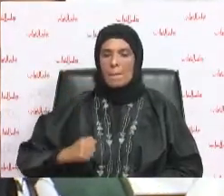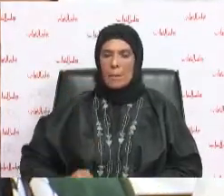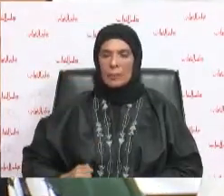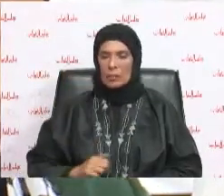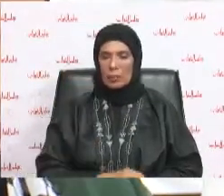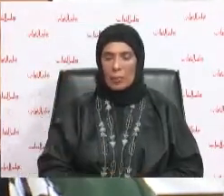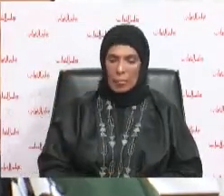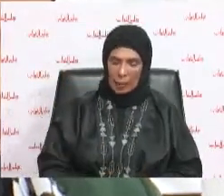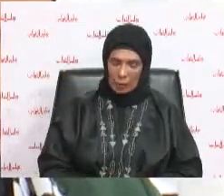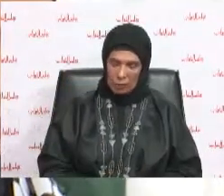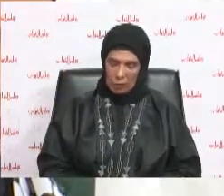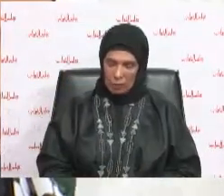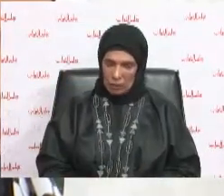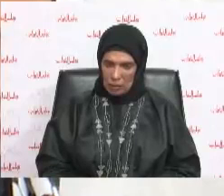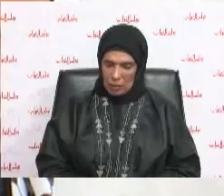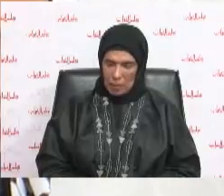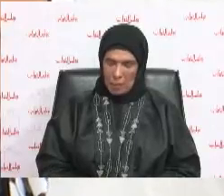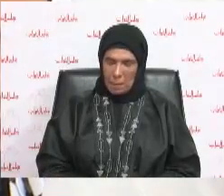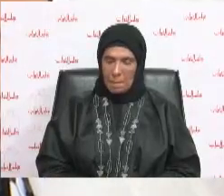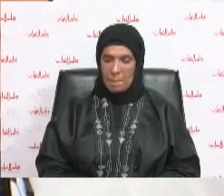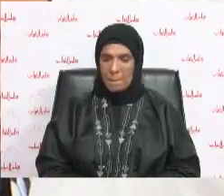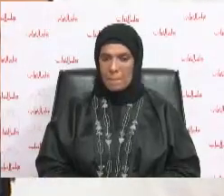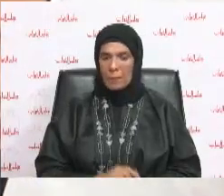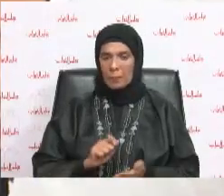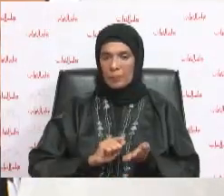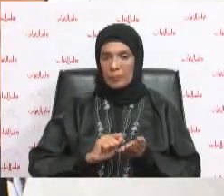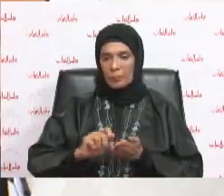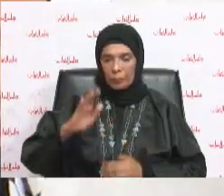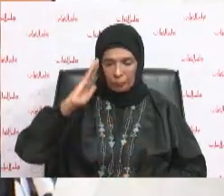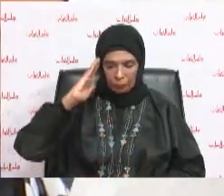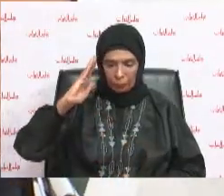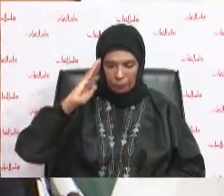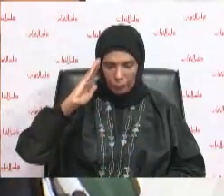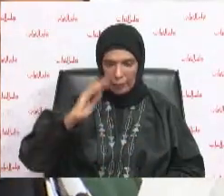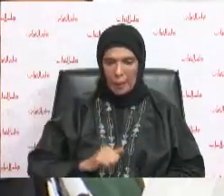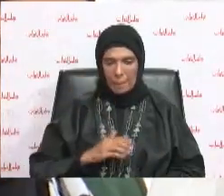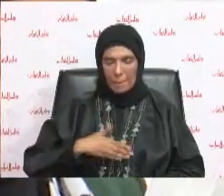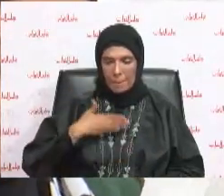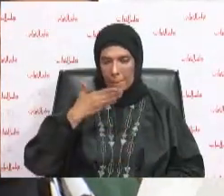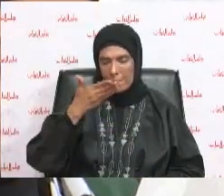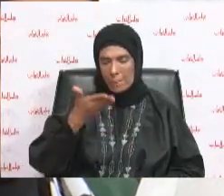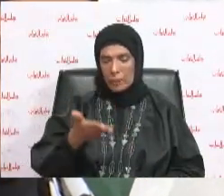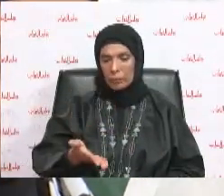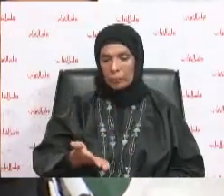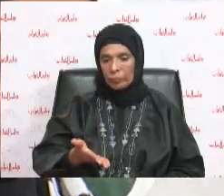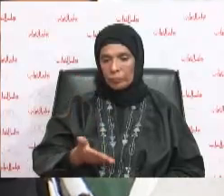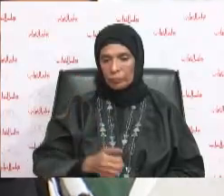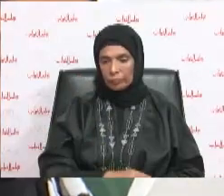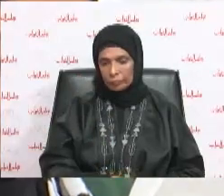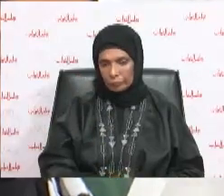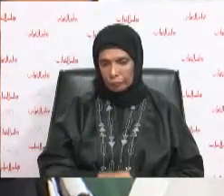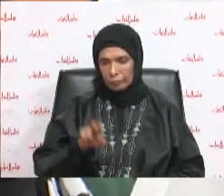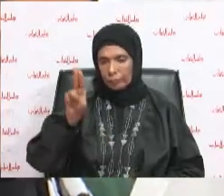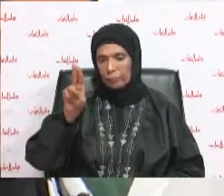والحروف على هذا الملف، فرسالة شكر لهم. متمنيا أن يكون هذا